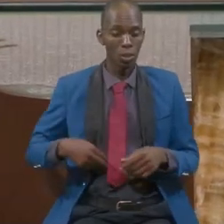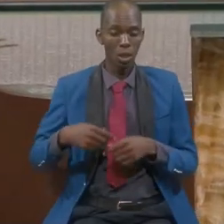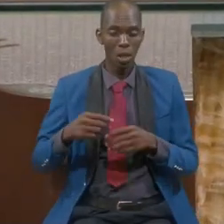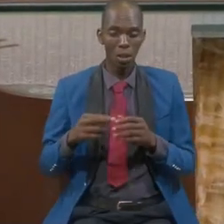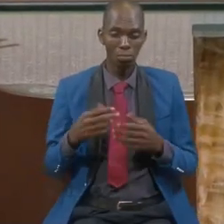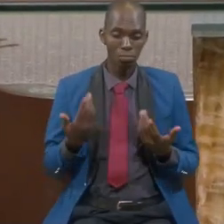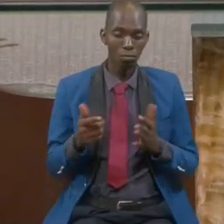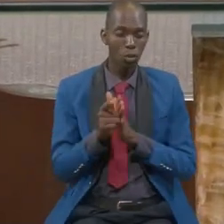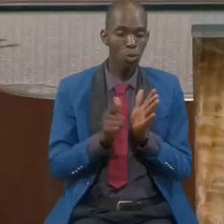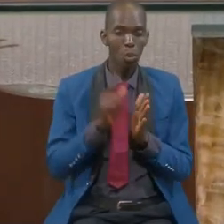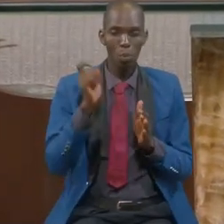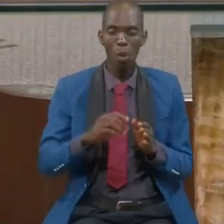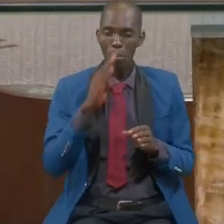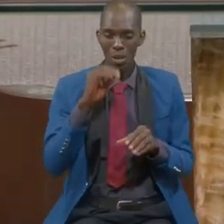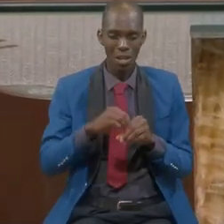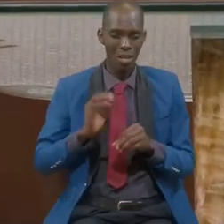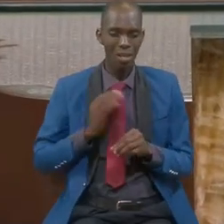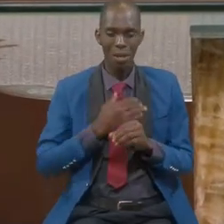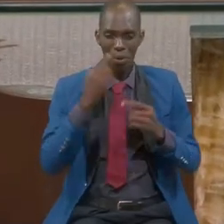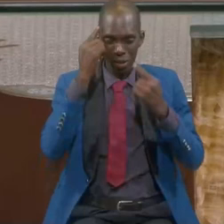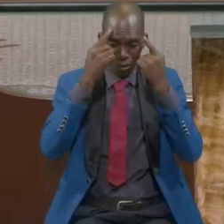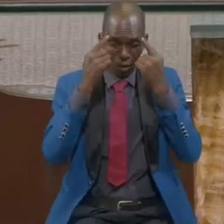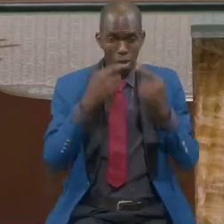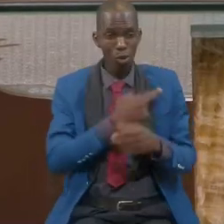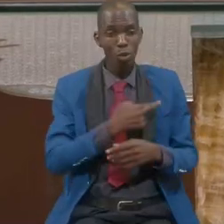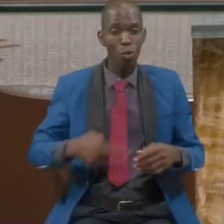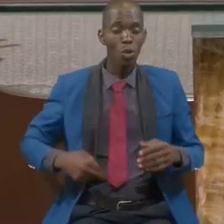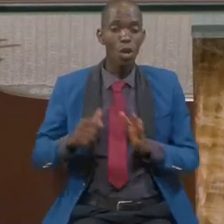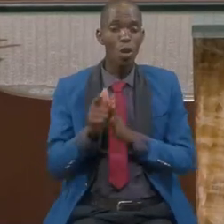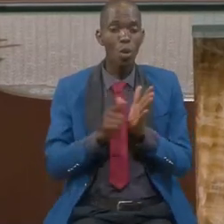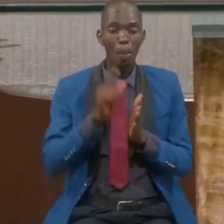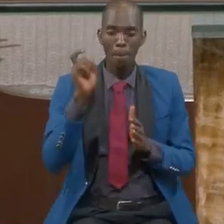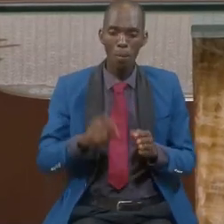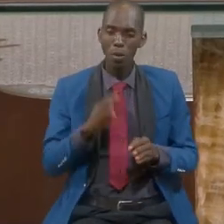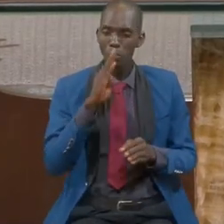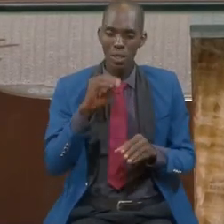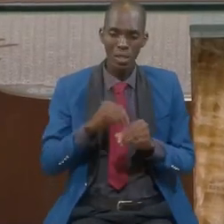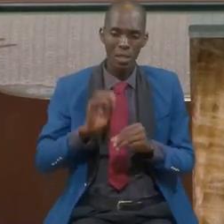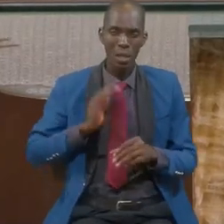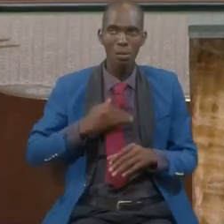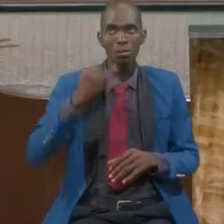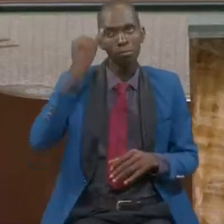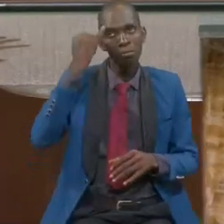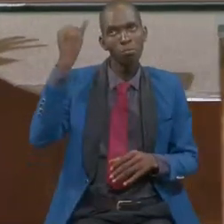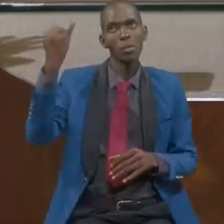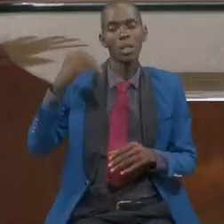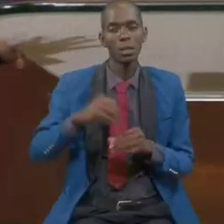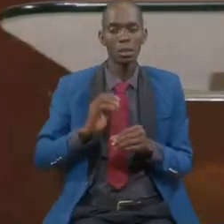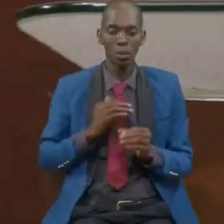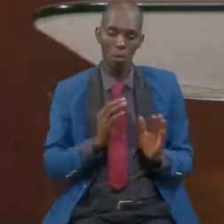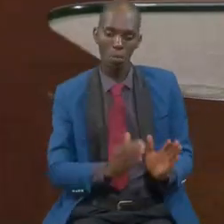royale doit être dans nos pensées. La loi royale doit être dans notre imagination, dans nos